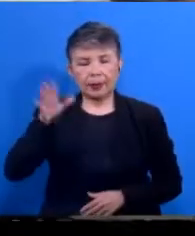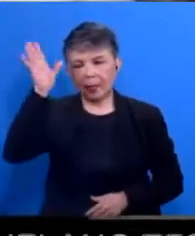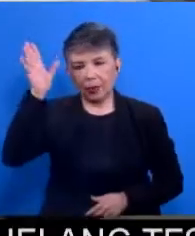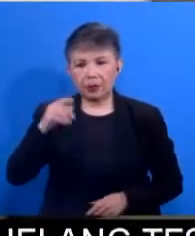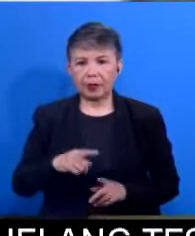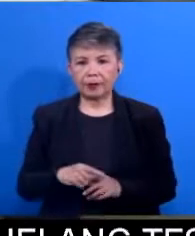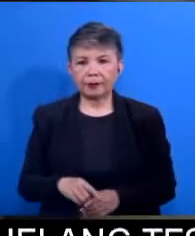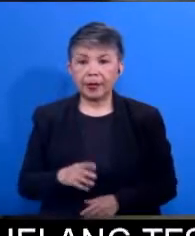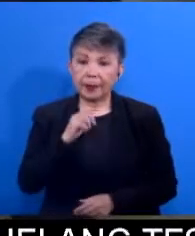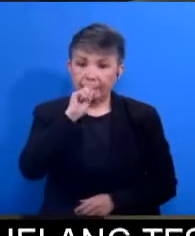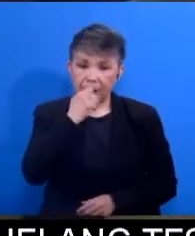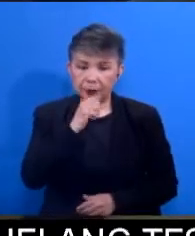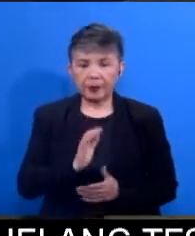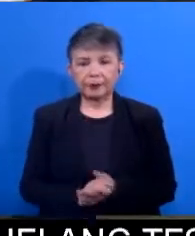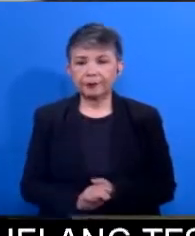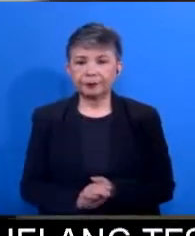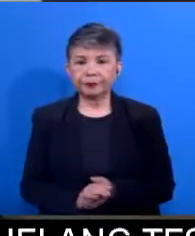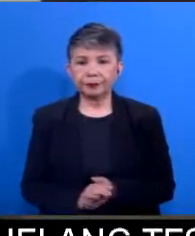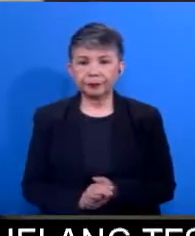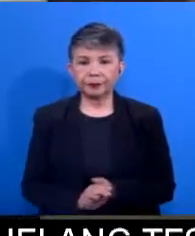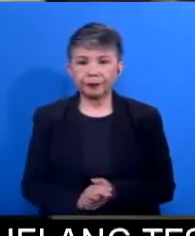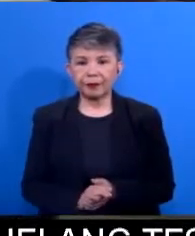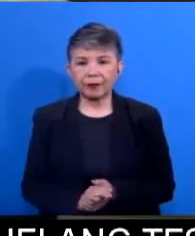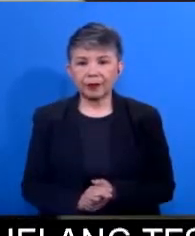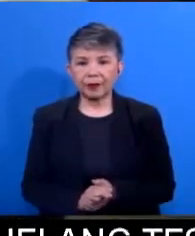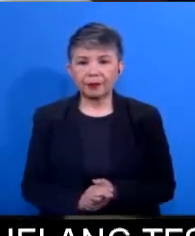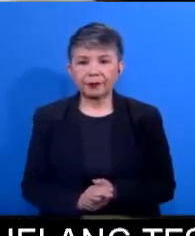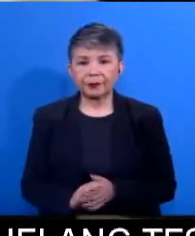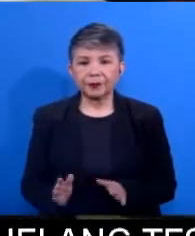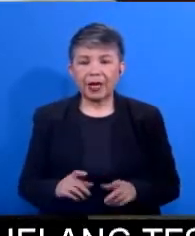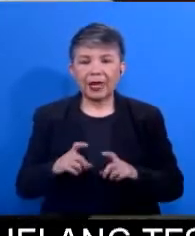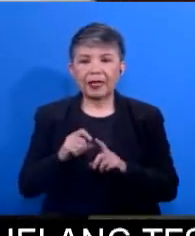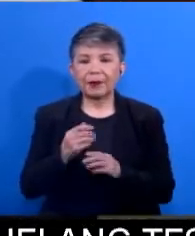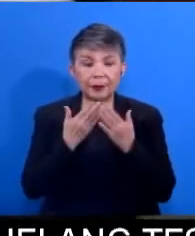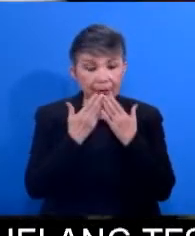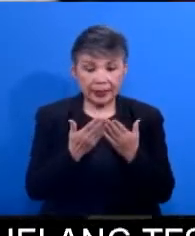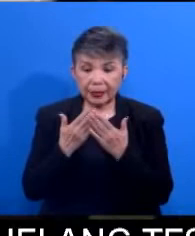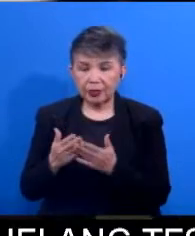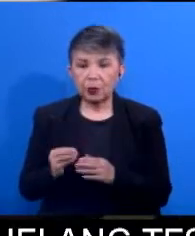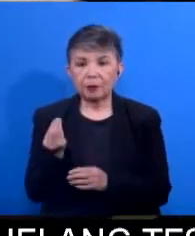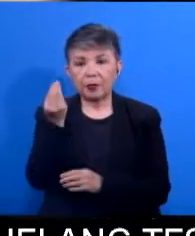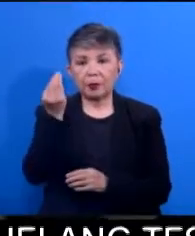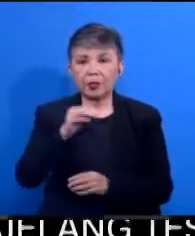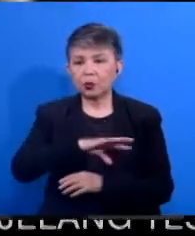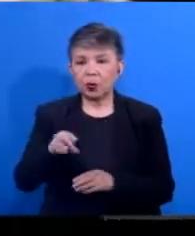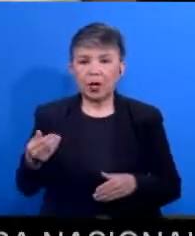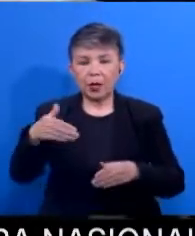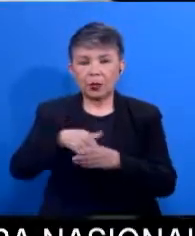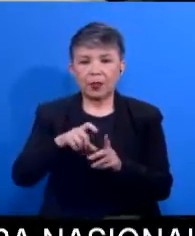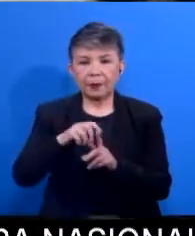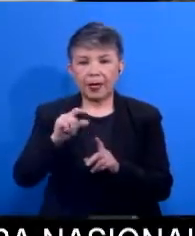tidak banyak bicara mengenai calon penggantinya di Angkatan Darat. Lebih lanjut, Andika berterima kasih kepada pimpinan dan seluruh anggota